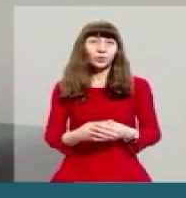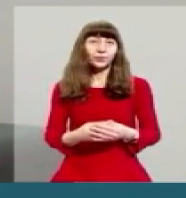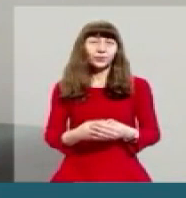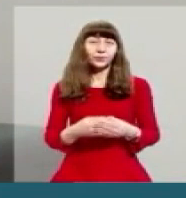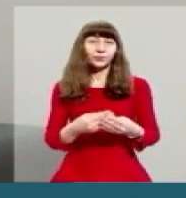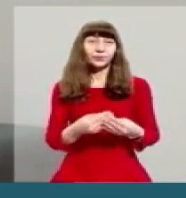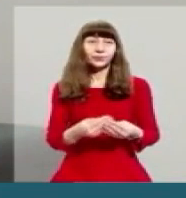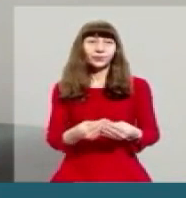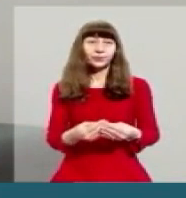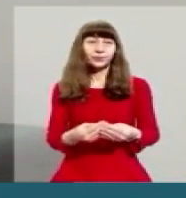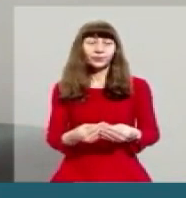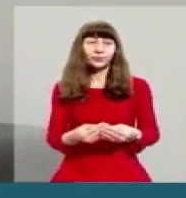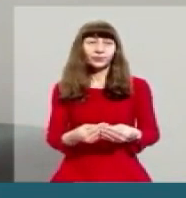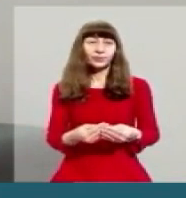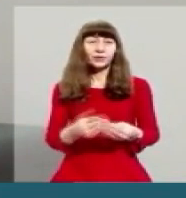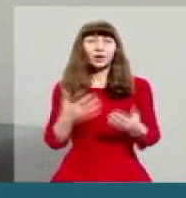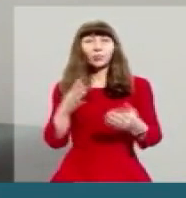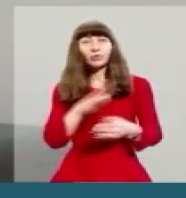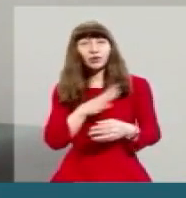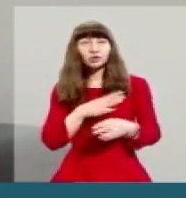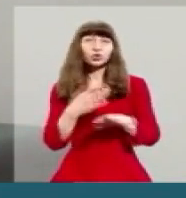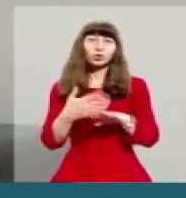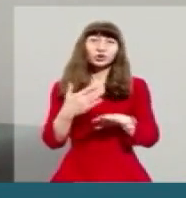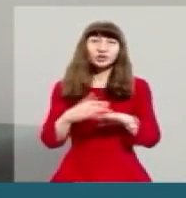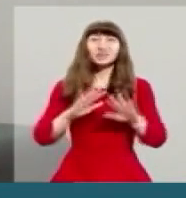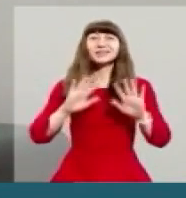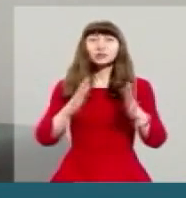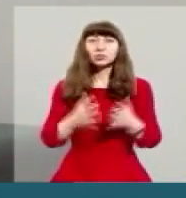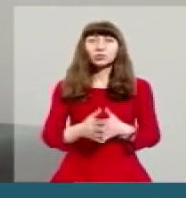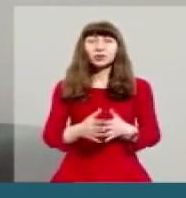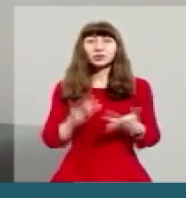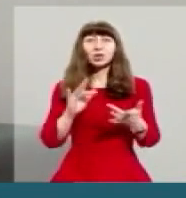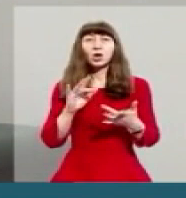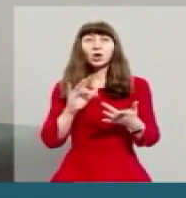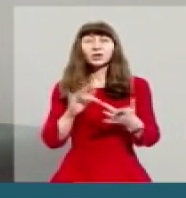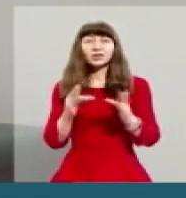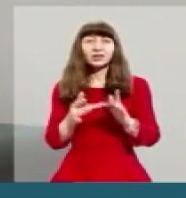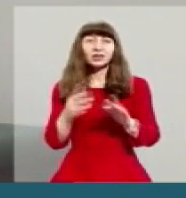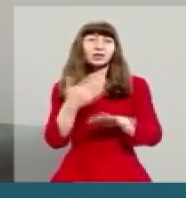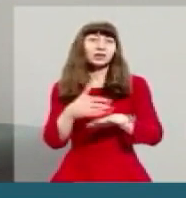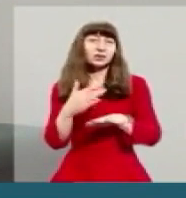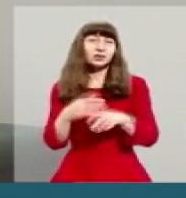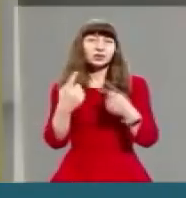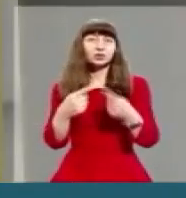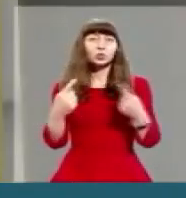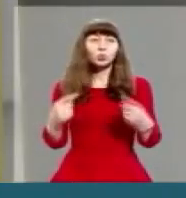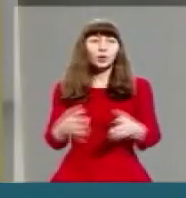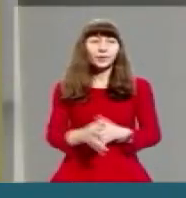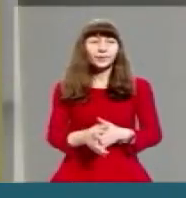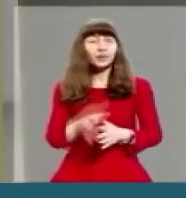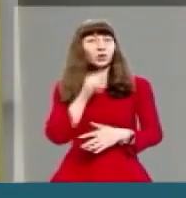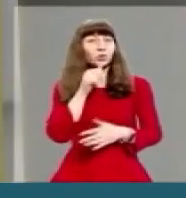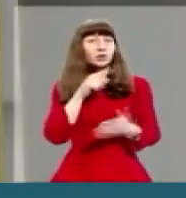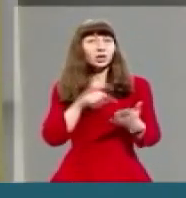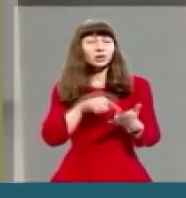содействие. То есть потом кредитные сейчас, вот это сами знаете, онлайн-кредиты вот так и так далее.